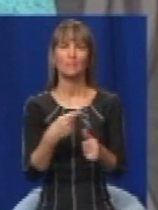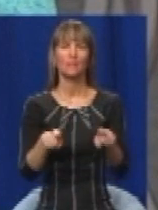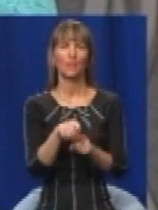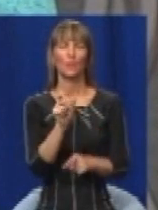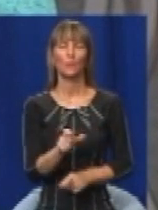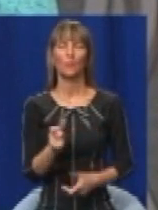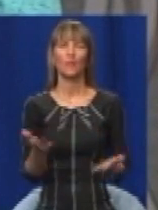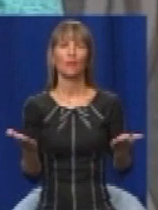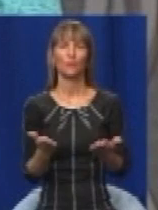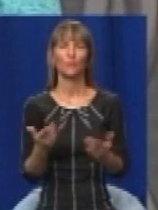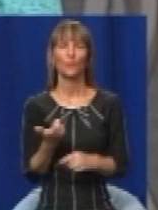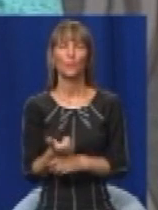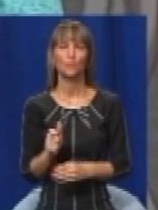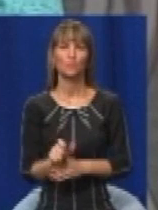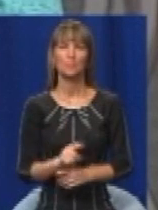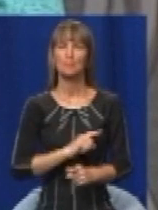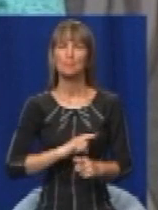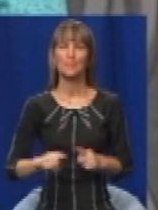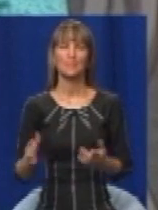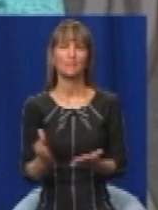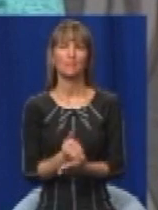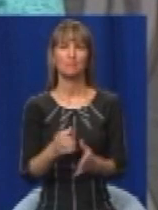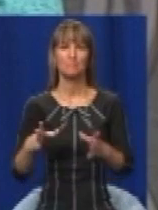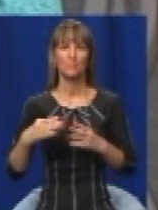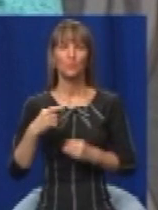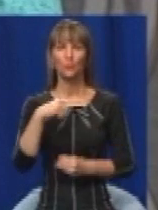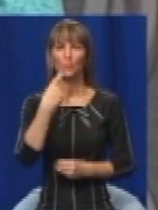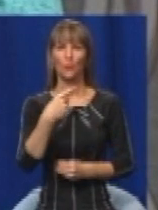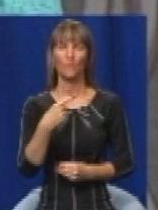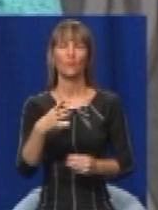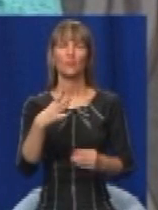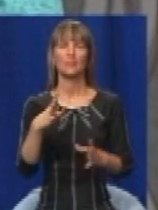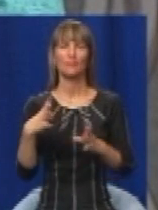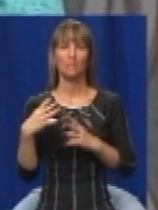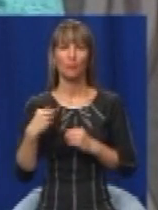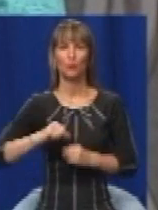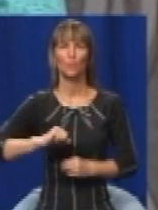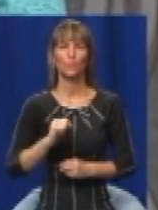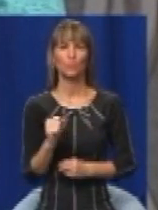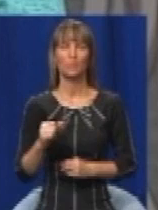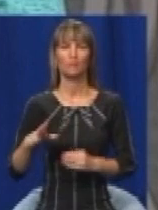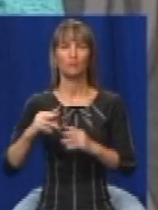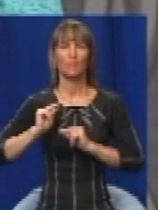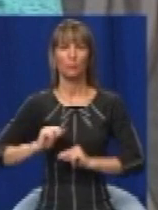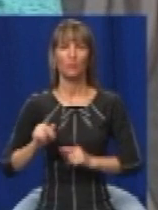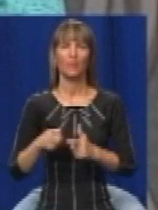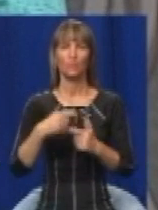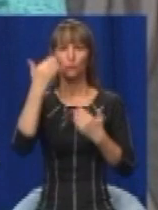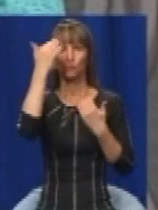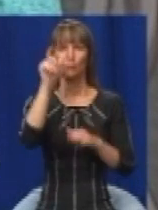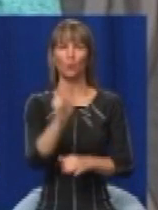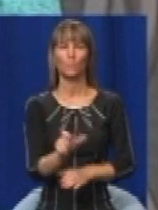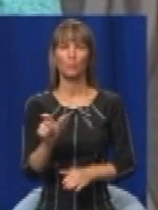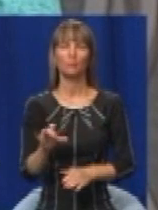котрі дуже швидко знаходять спільну мову зі своїми друзями, колегами або просто незнайомими людьми.